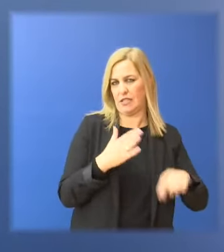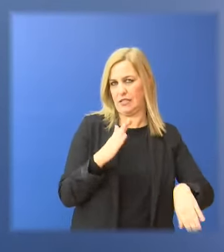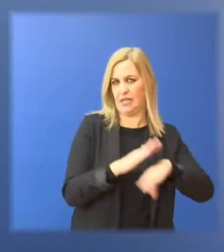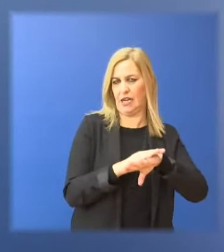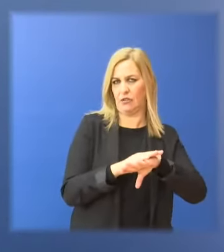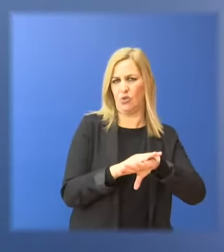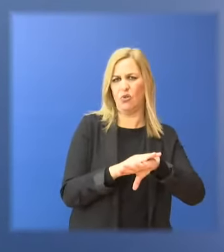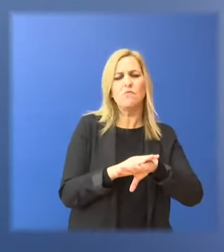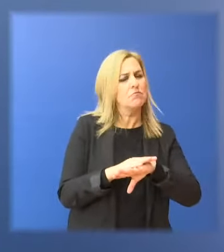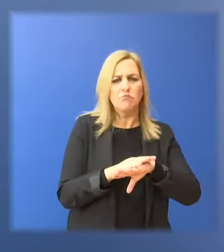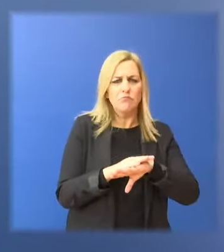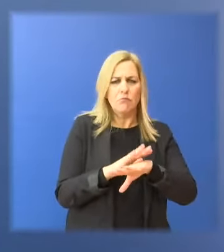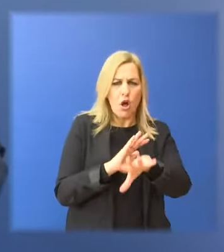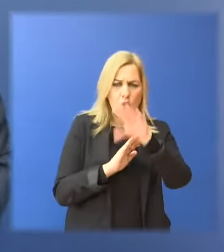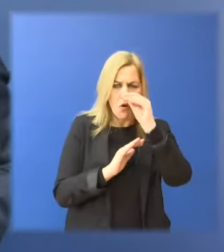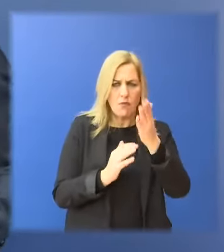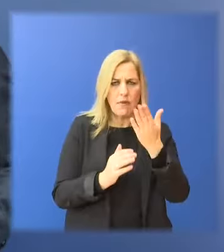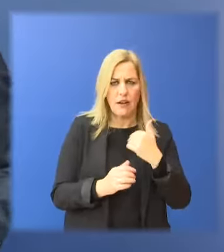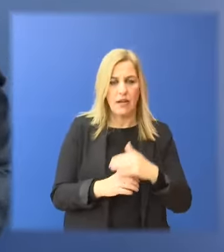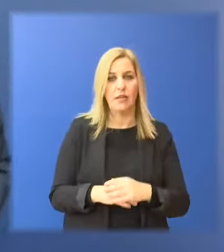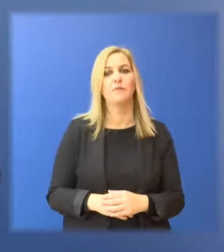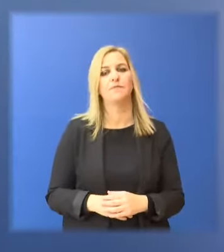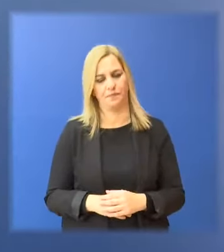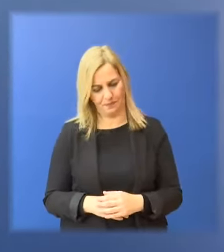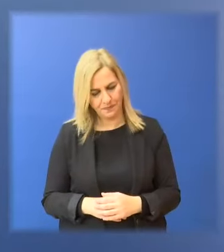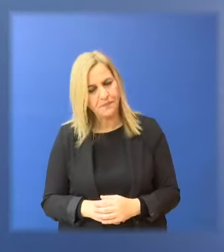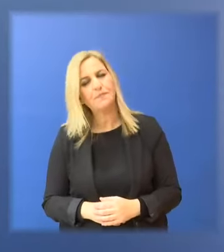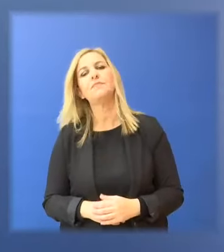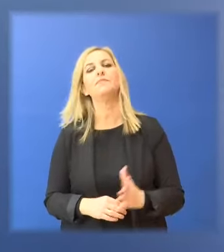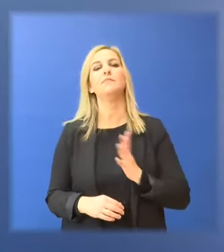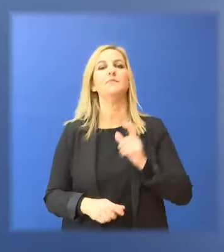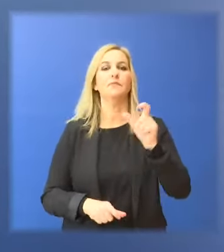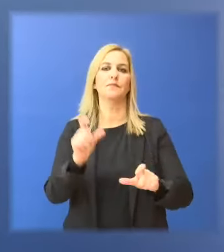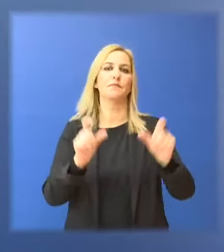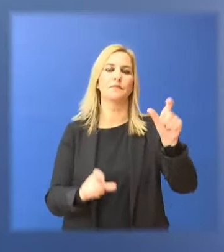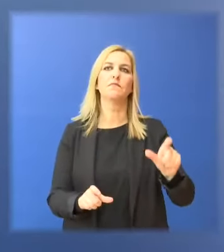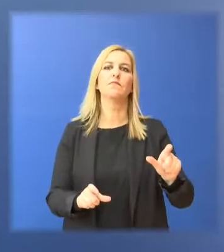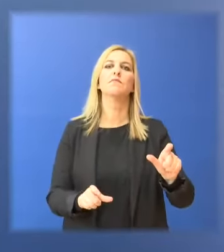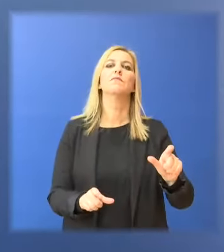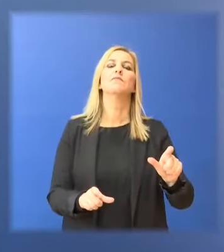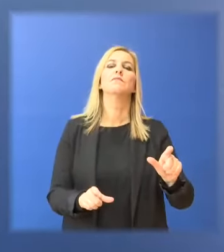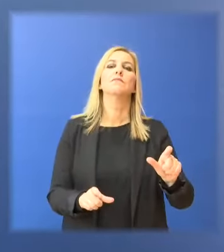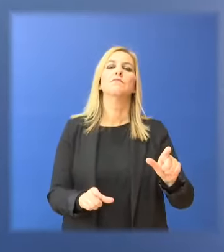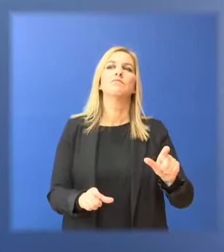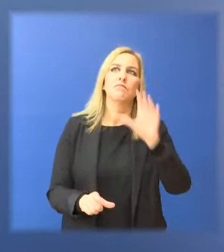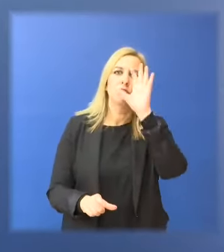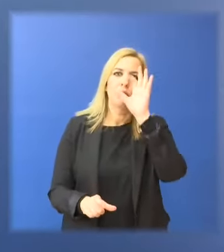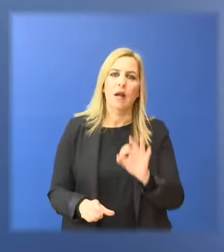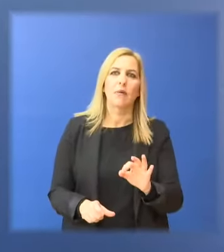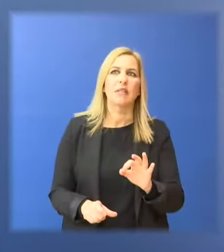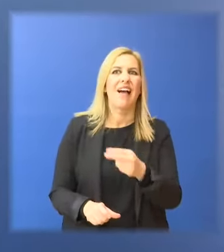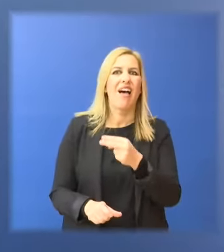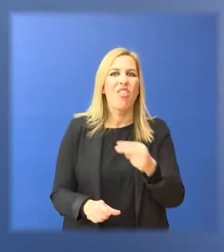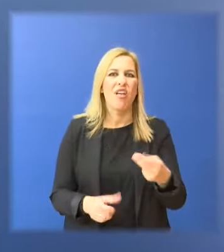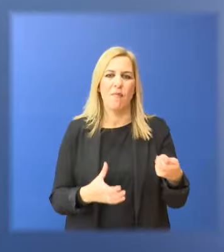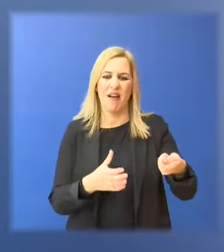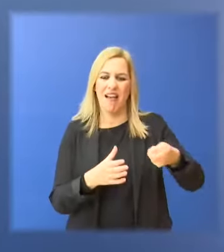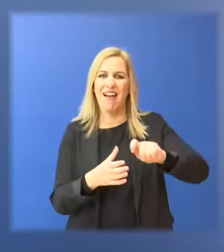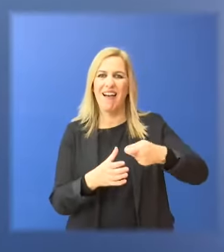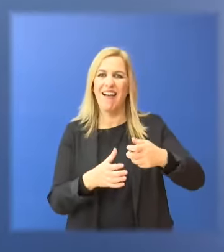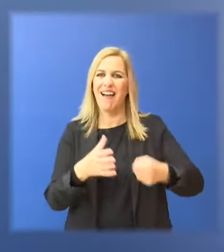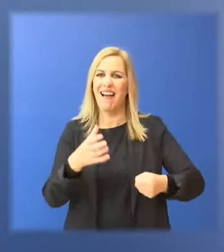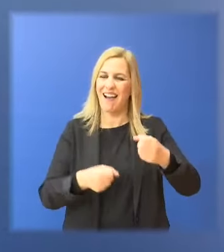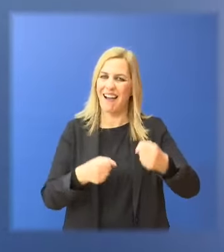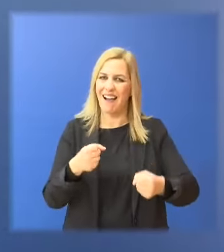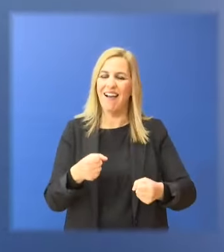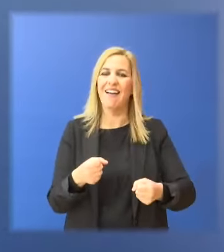δεν βγάζει νόημα. Νομίζω ότι αυτό που απασχολεί τους καταναλωτές σε οποιαδήποτε επιμέρους περίπτωση είναι προκειμένου στο βρεφικό γάλα, την οποία